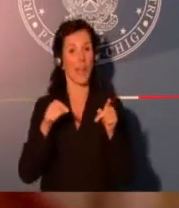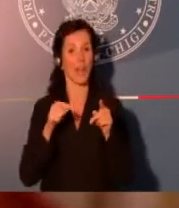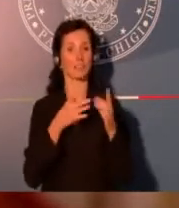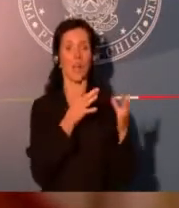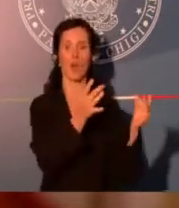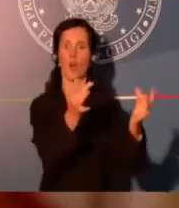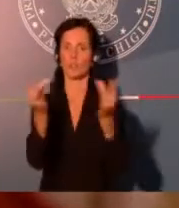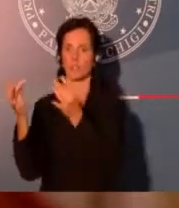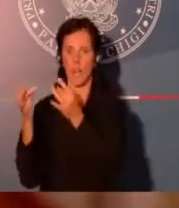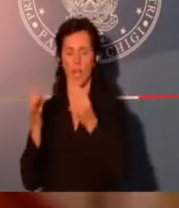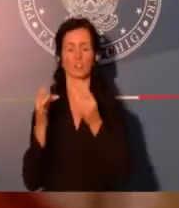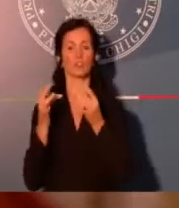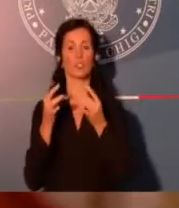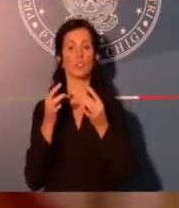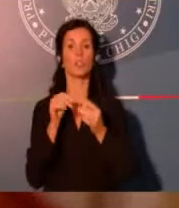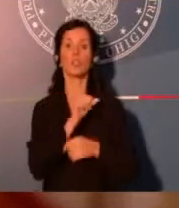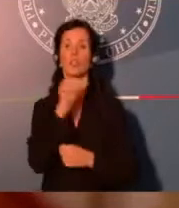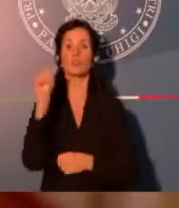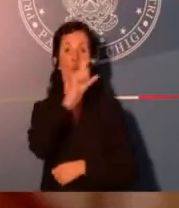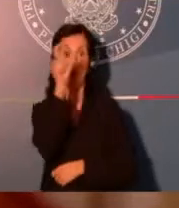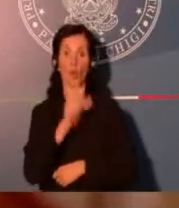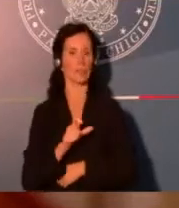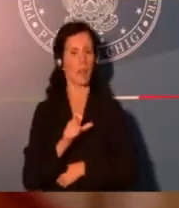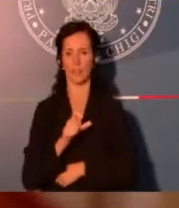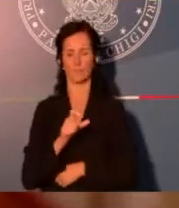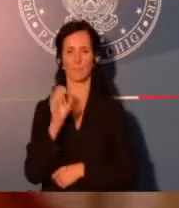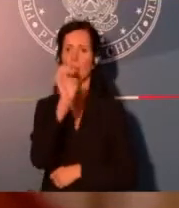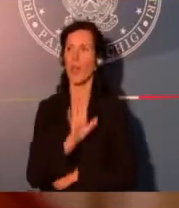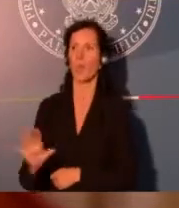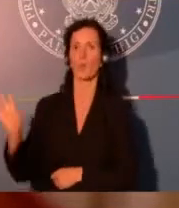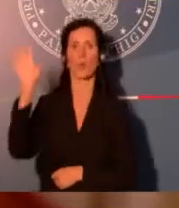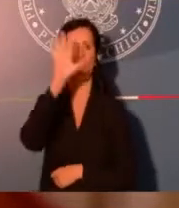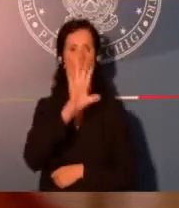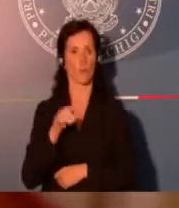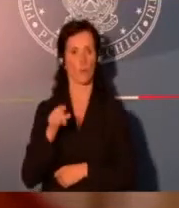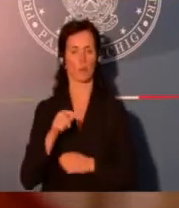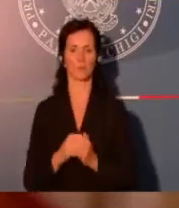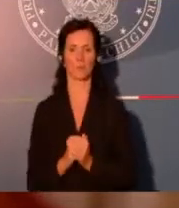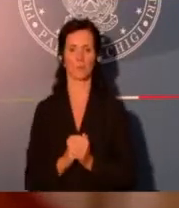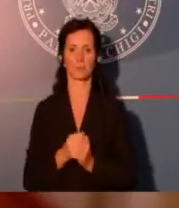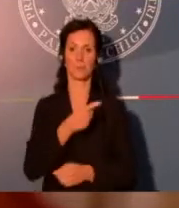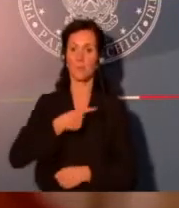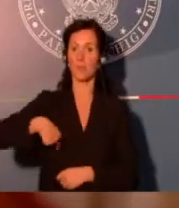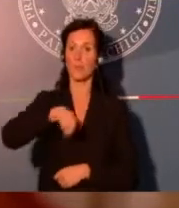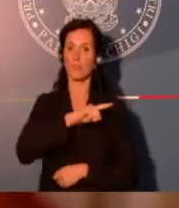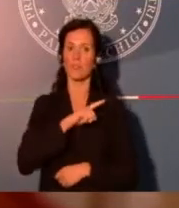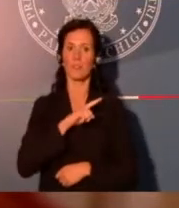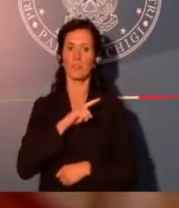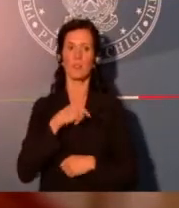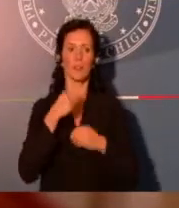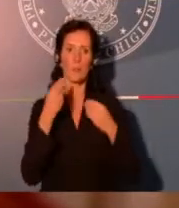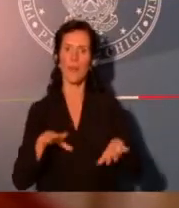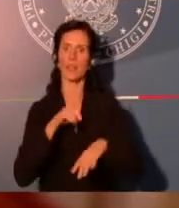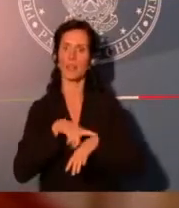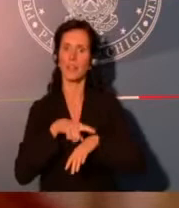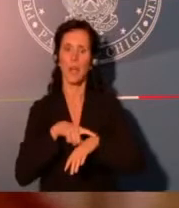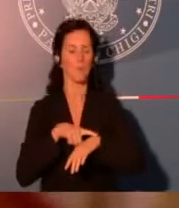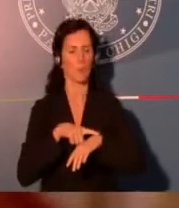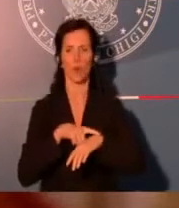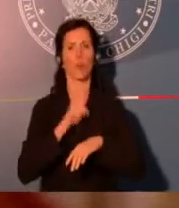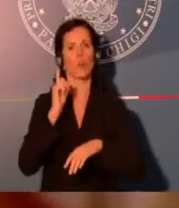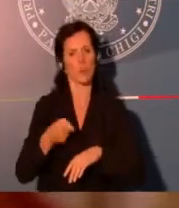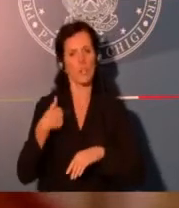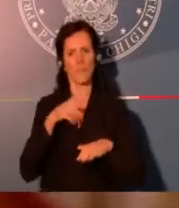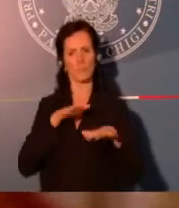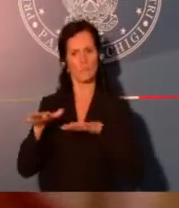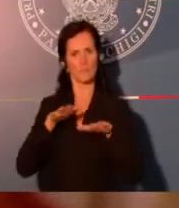interessando severamente non solo l'Italia ma l'intera Europa. Non possiamo perdere tempo. Dobbiamo agire mettendo in